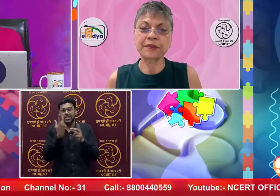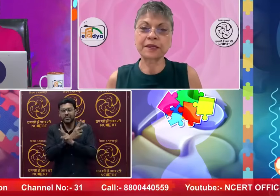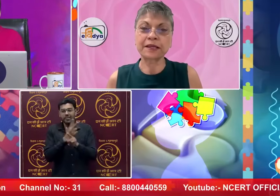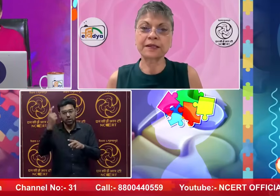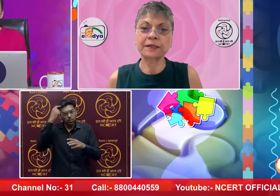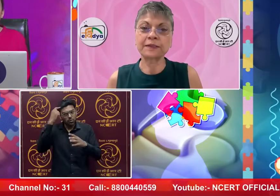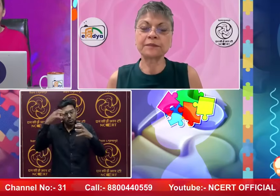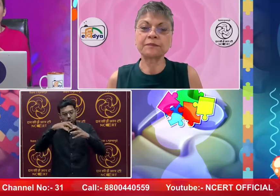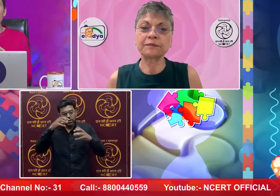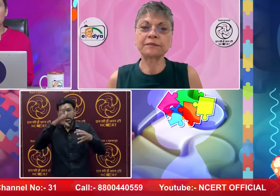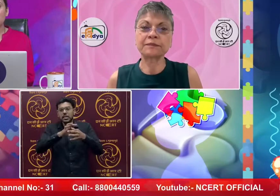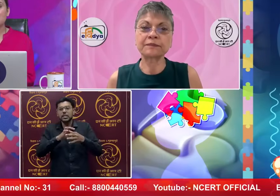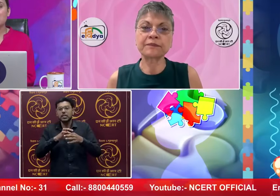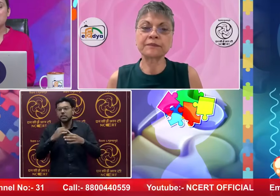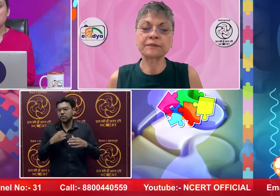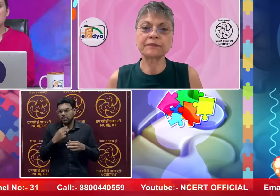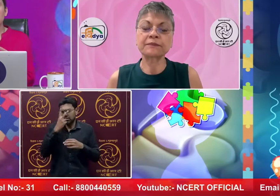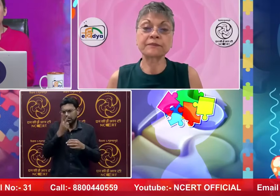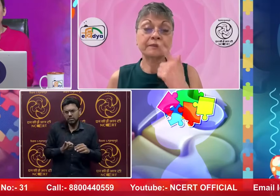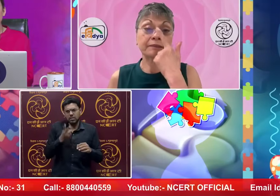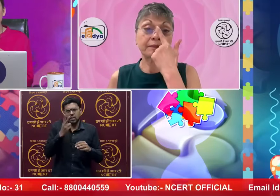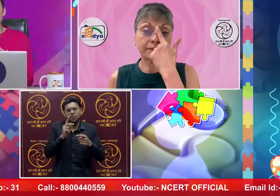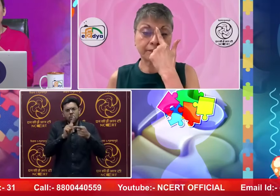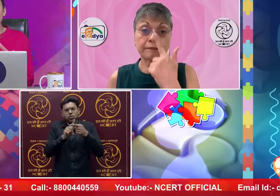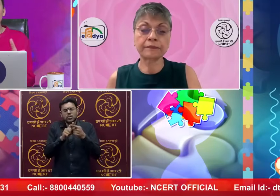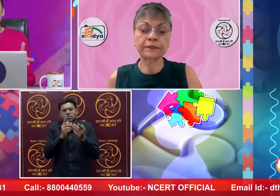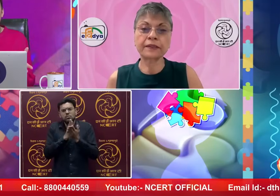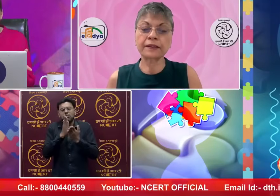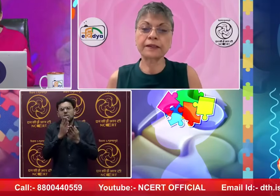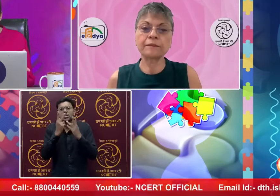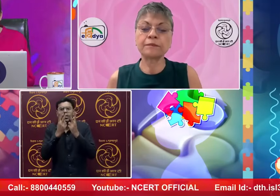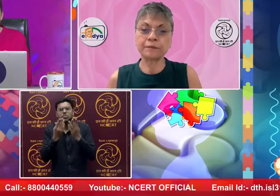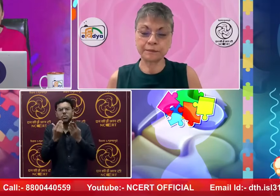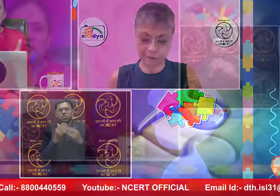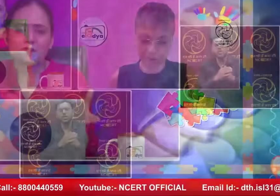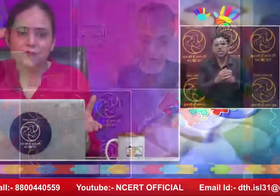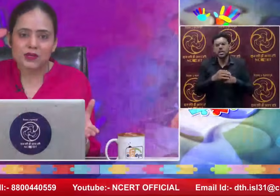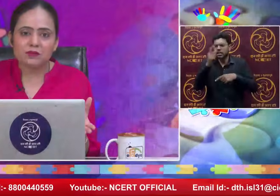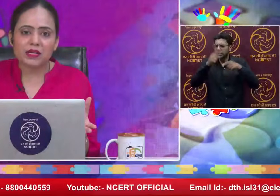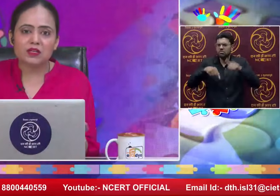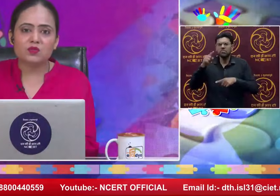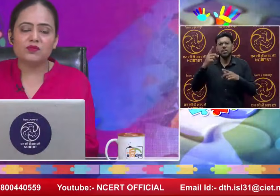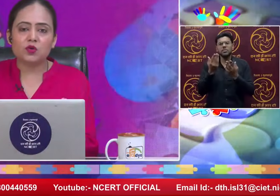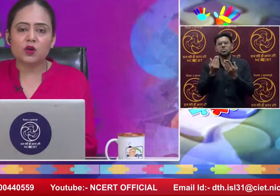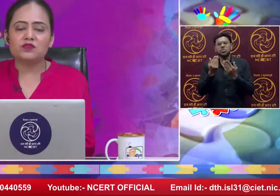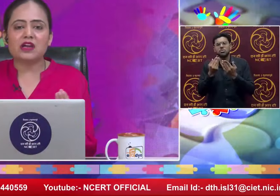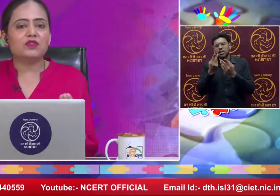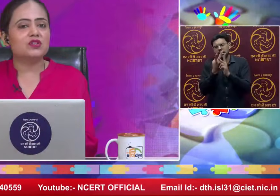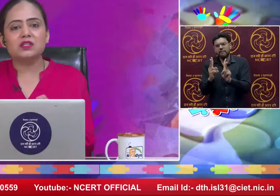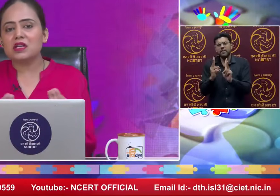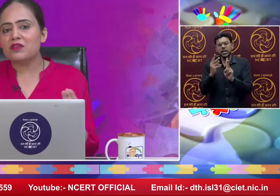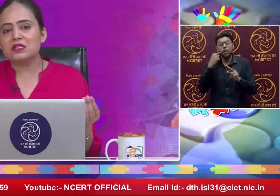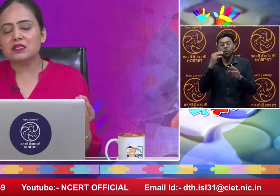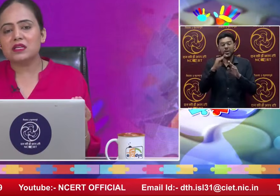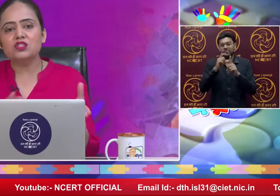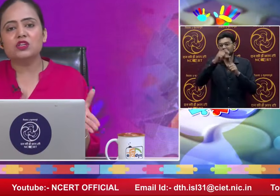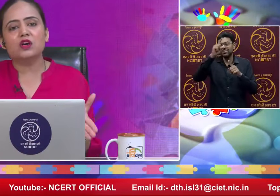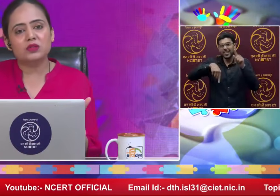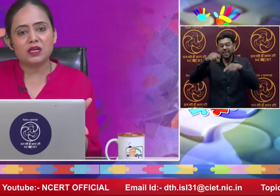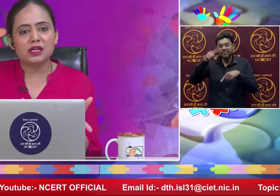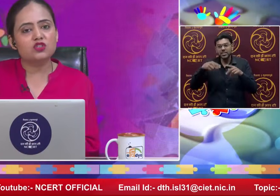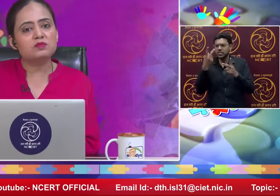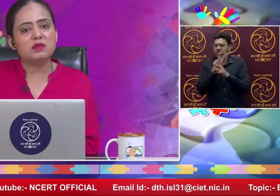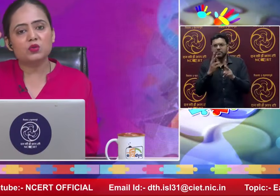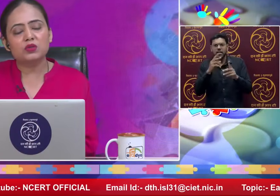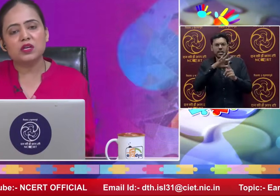न्यूरोटिपिकल वे में क्यों देखें? We must look at things as neurodivergent. They're just different, because when we talk of diversity, diversity हर जगह